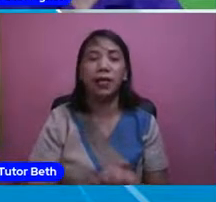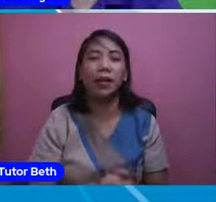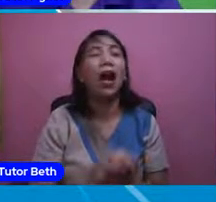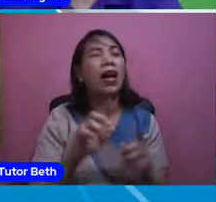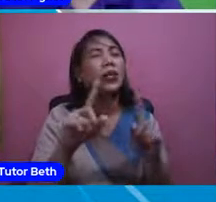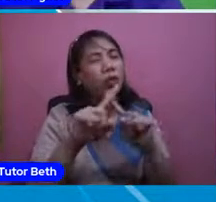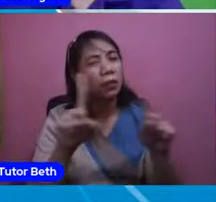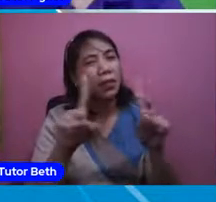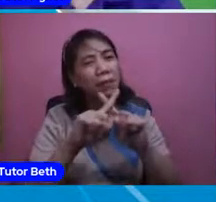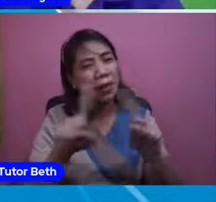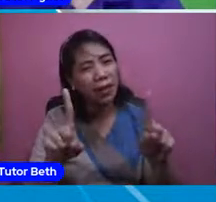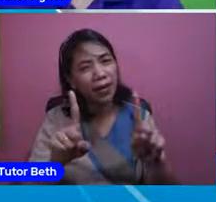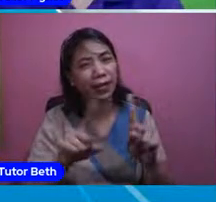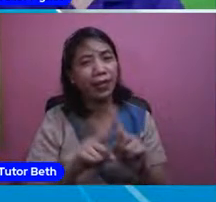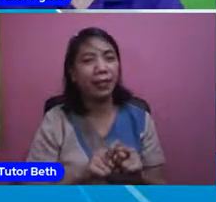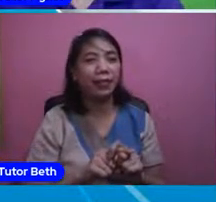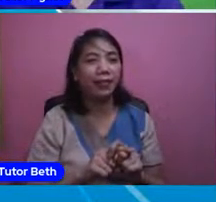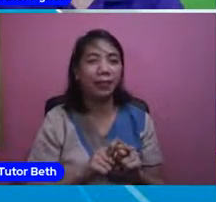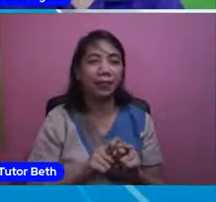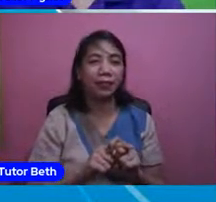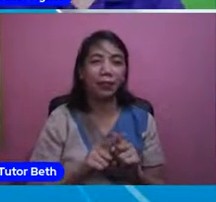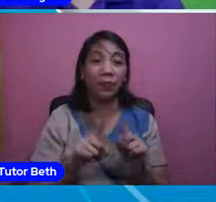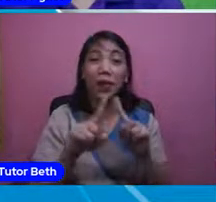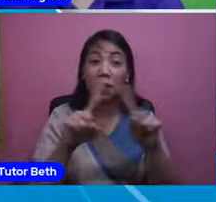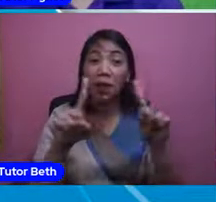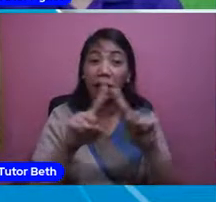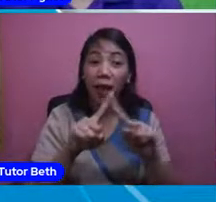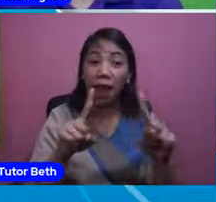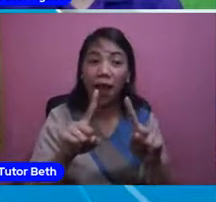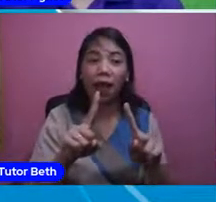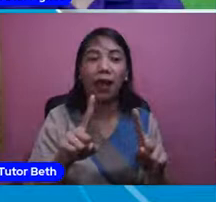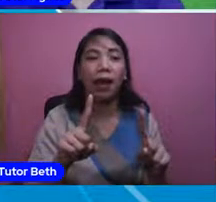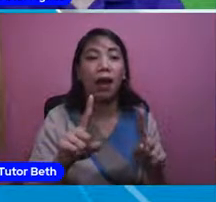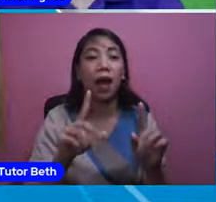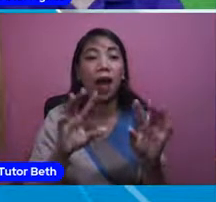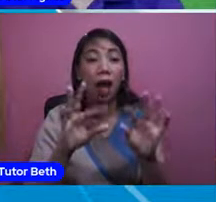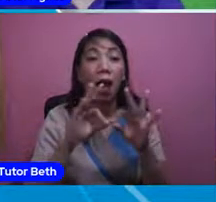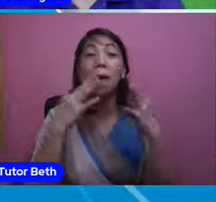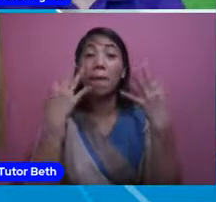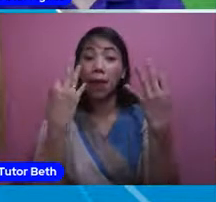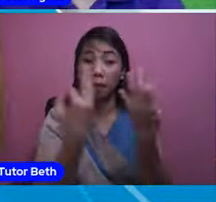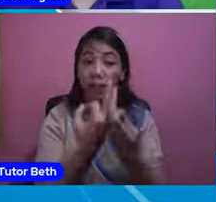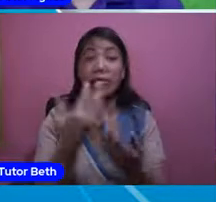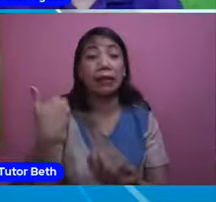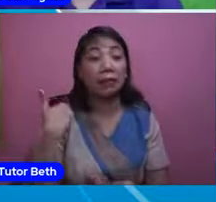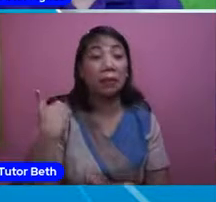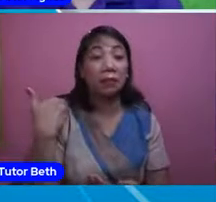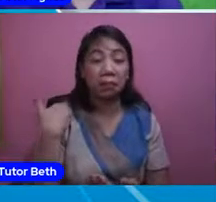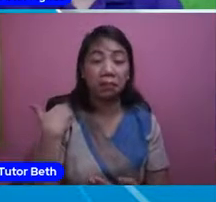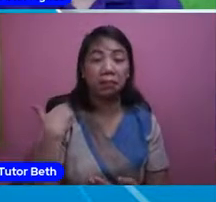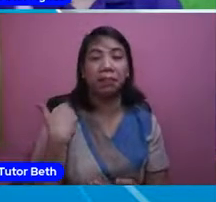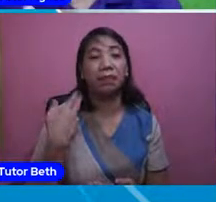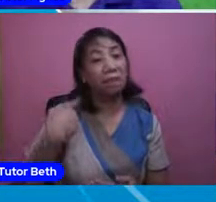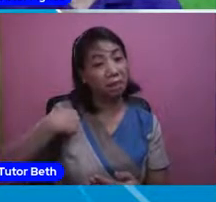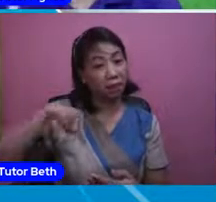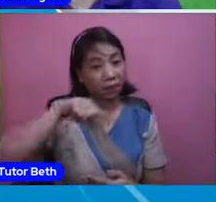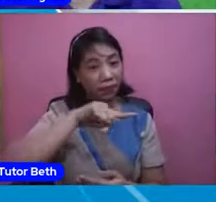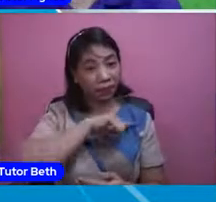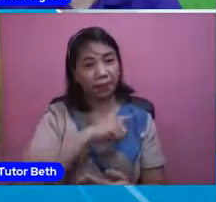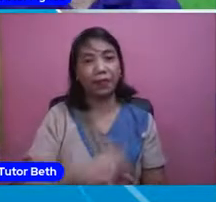po, di ba? Iba-iba rin po ang mga, ano, yung mga, ano,